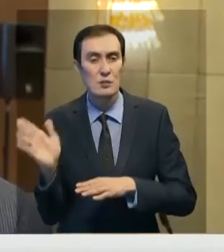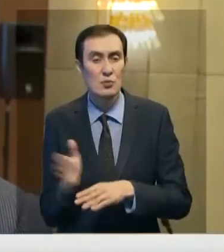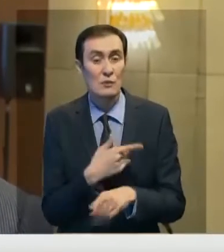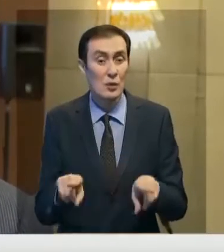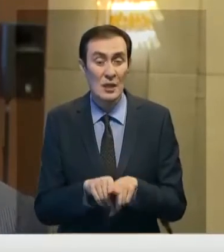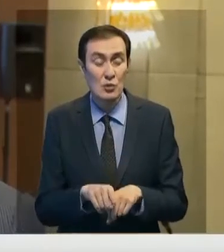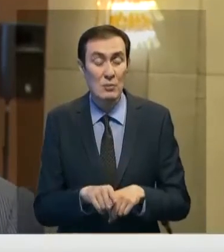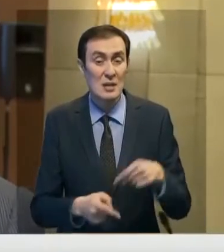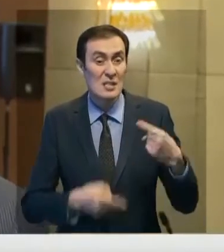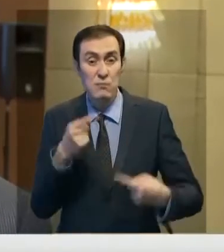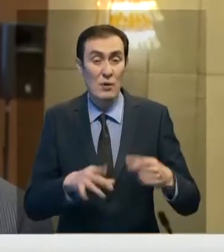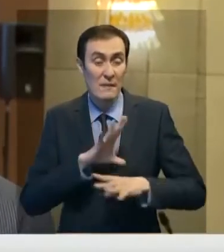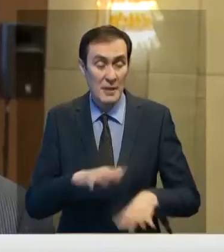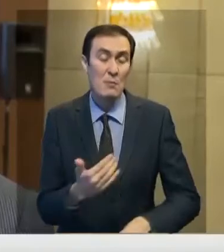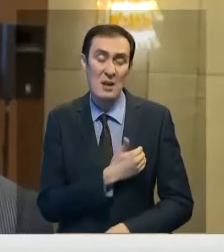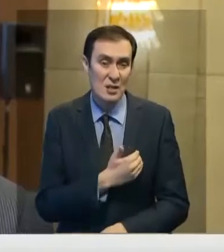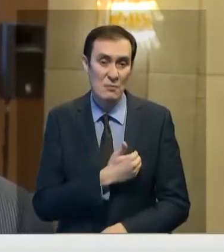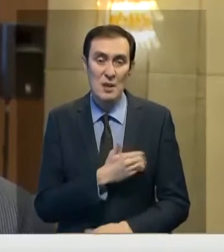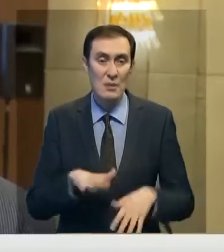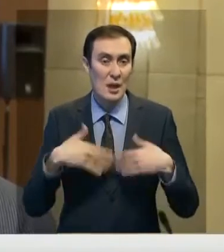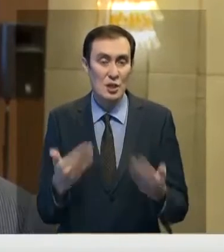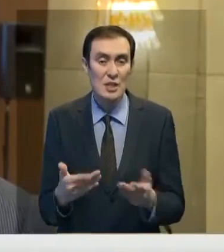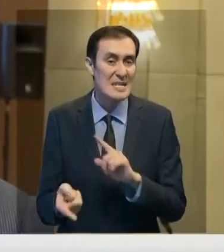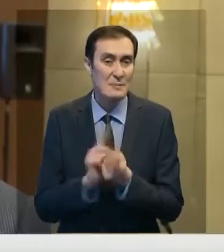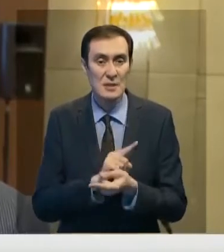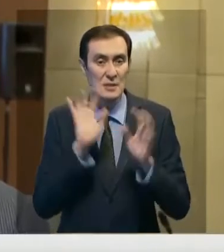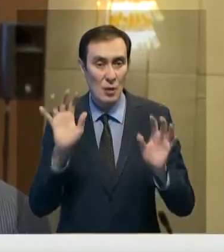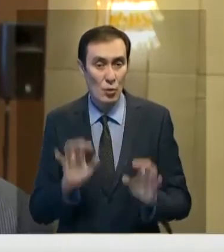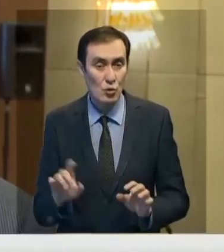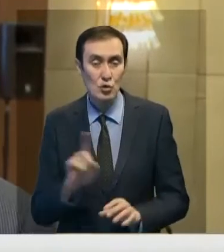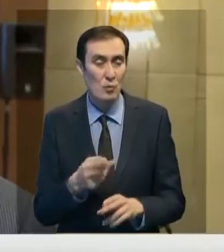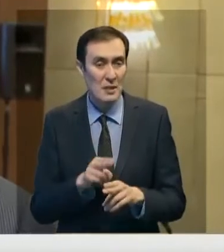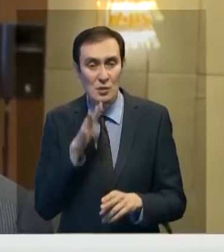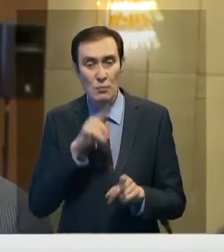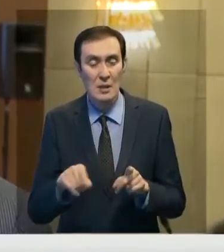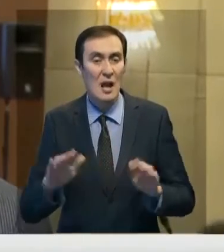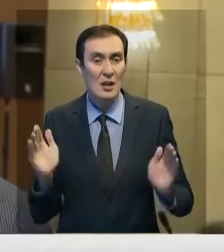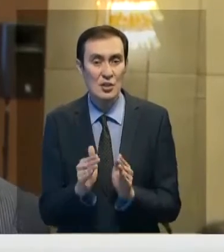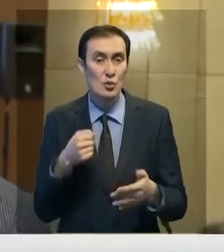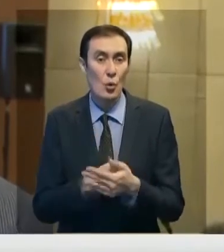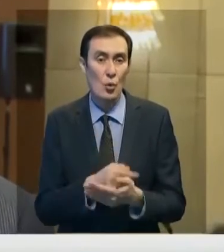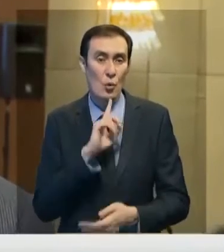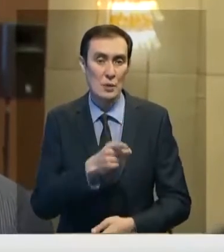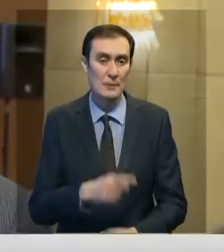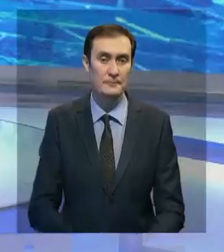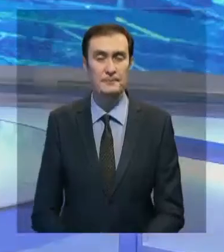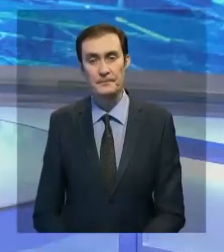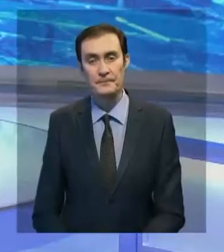таких коллизий не было. Мы хотим предложить изменить в законодательстве, чтобы этот срок был ограничен годом.